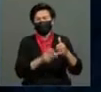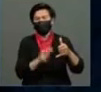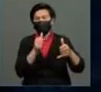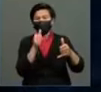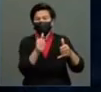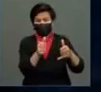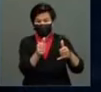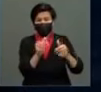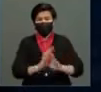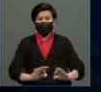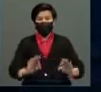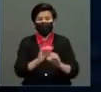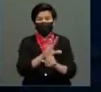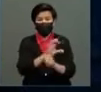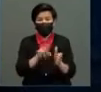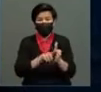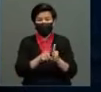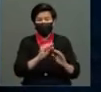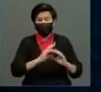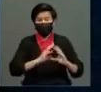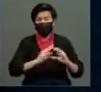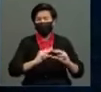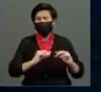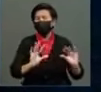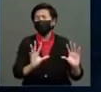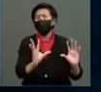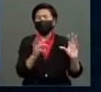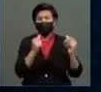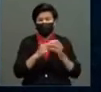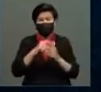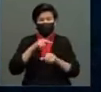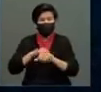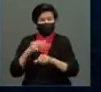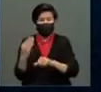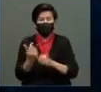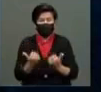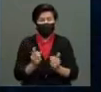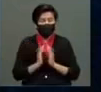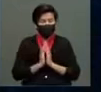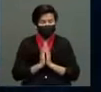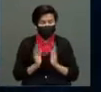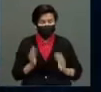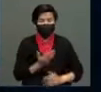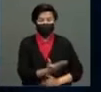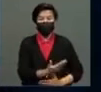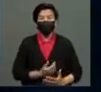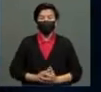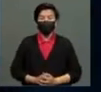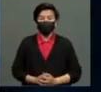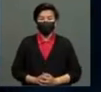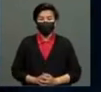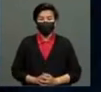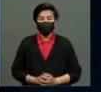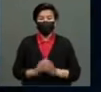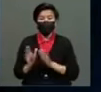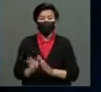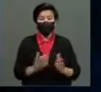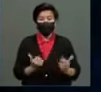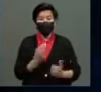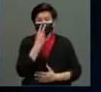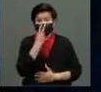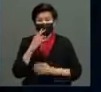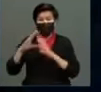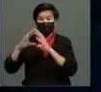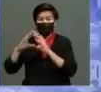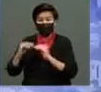จะทำให้โรคติดเชื้อนี้หายไปจากประเทศไทยโดยเร็วได้กราบขอบพระคุณเป็นอย่างสูงครับมาดูการวิเคราะห์ในการประ